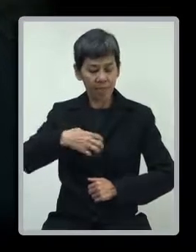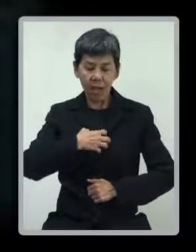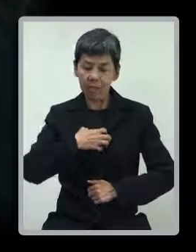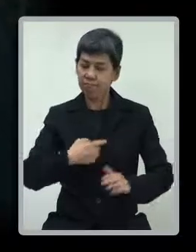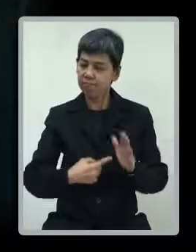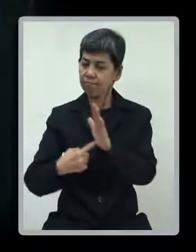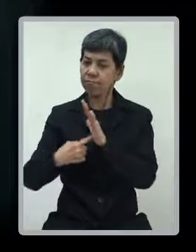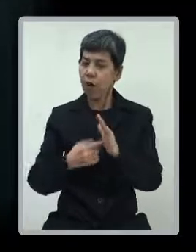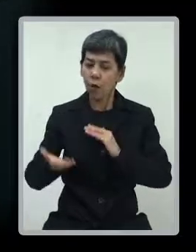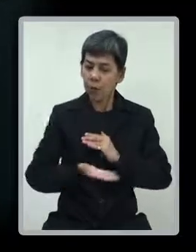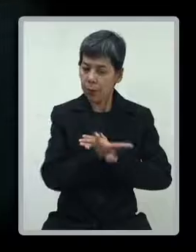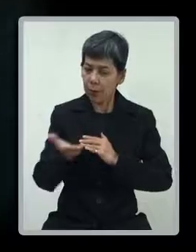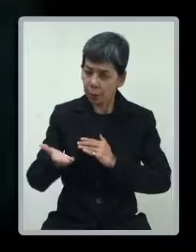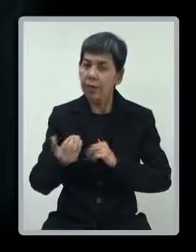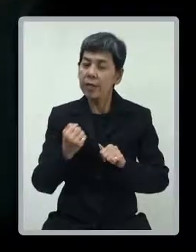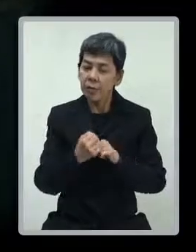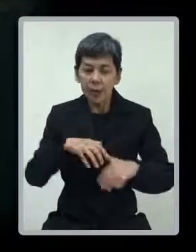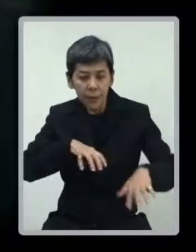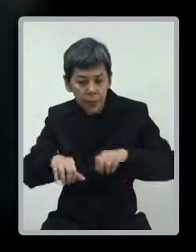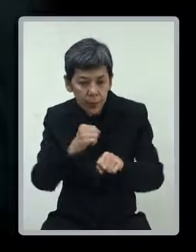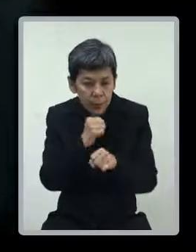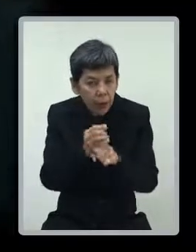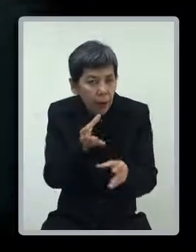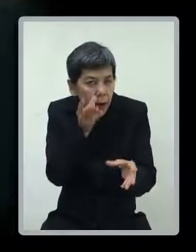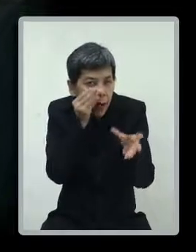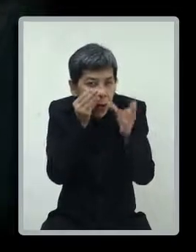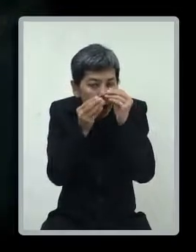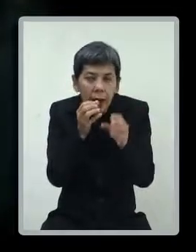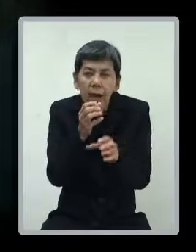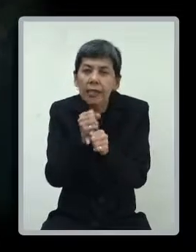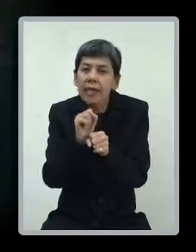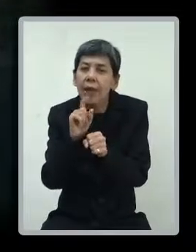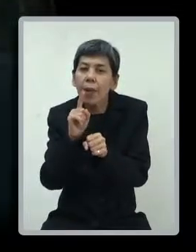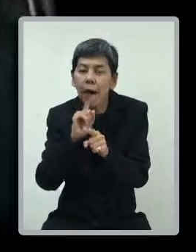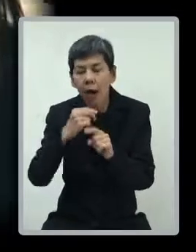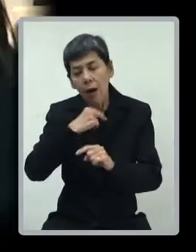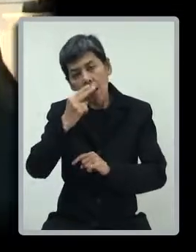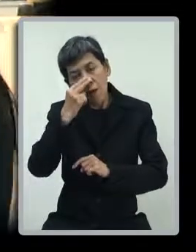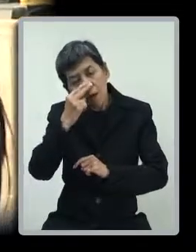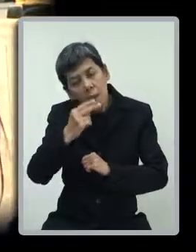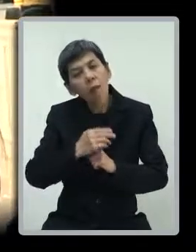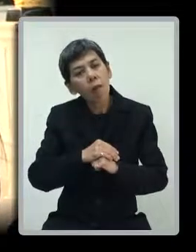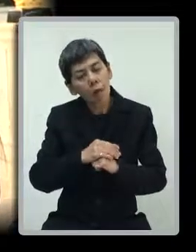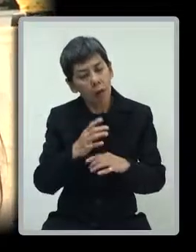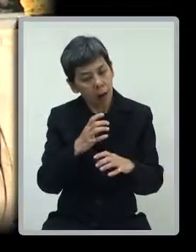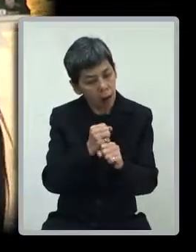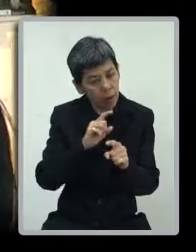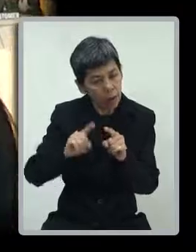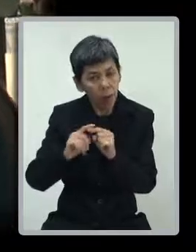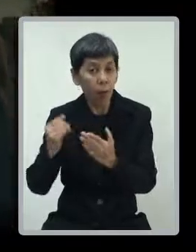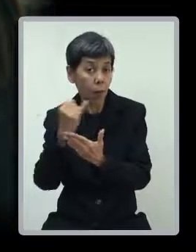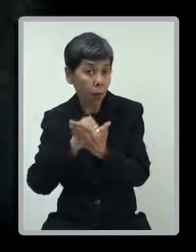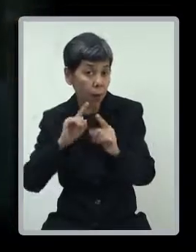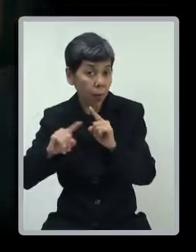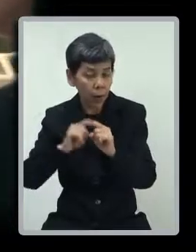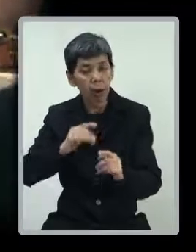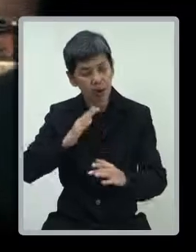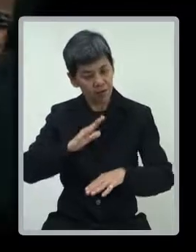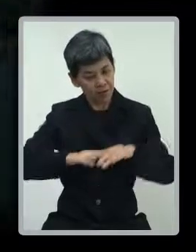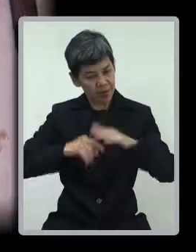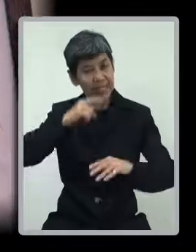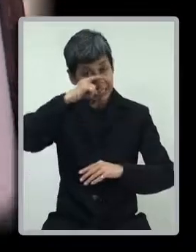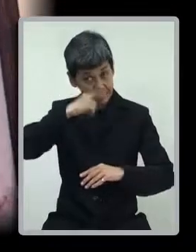เมื่อคนทุกคนเข้ามาแล้วได้เสพงานศิลป์ได้เห็นงานประดิษฐ์จากศิลปินคน